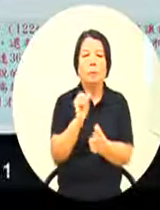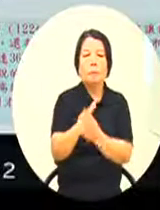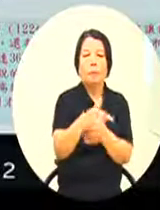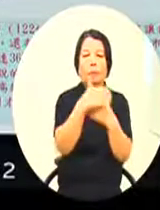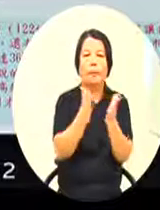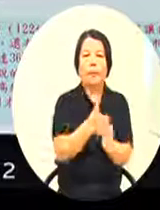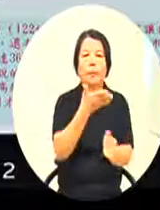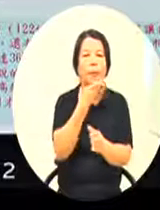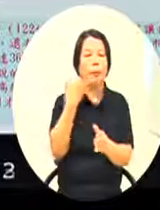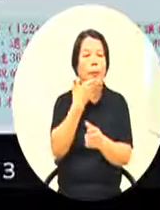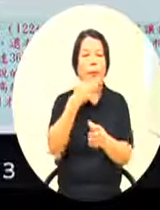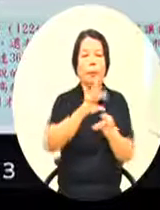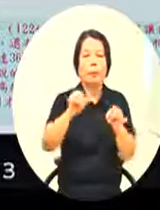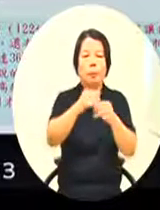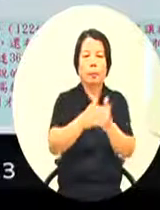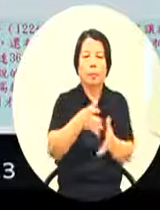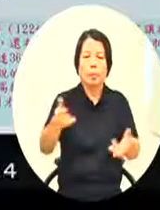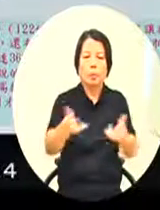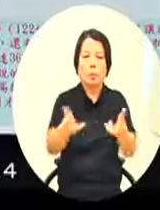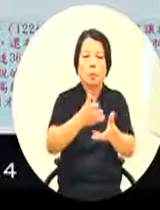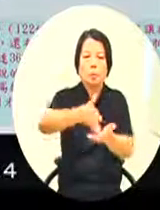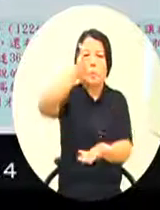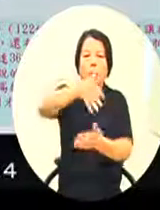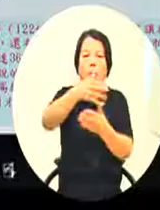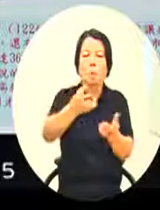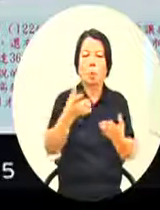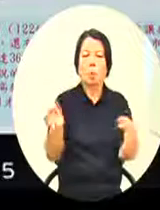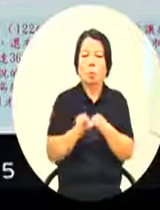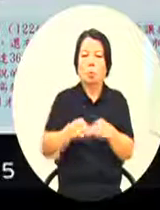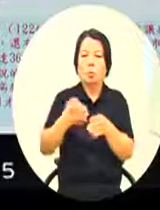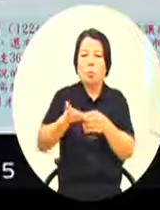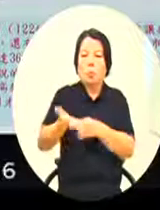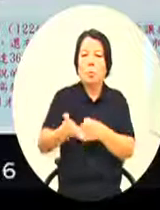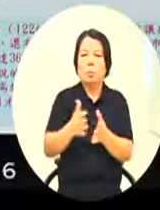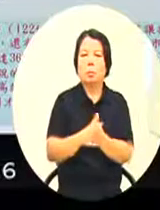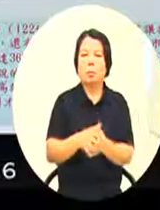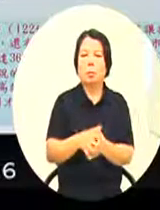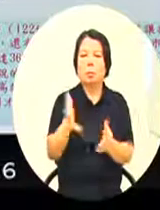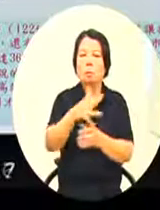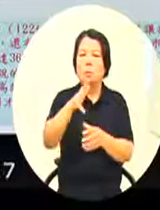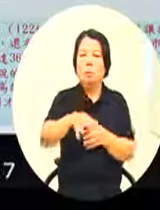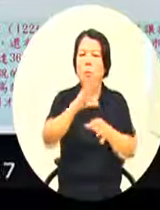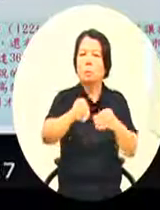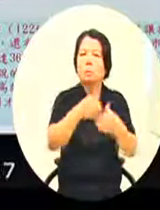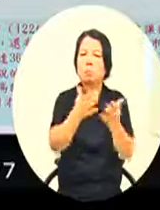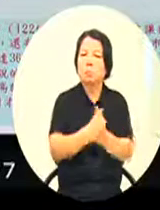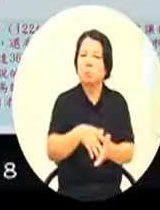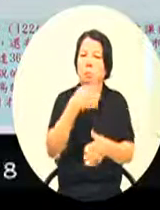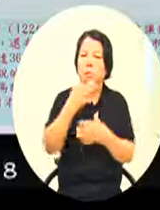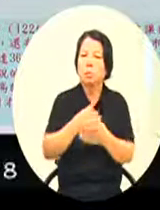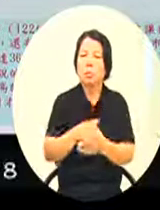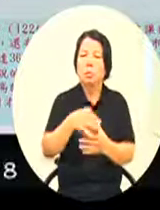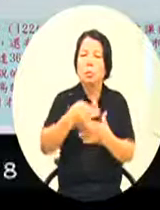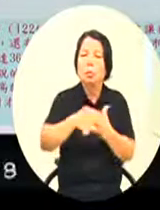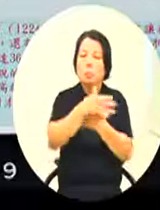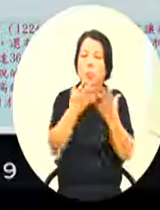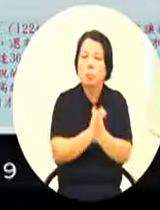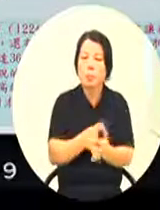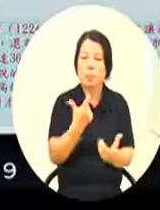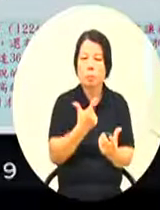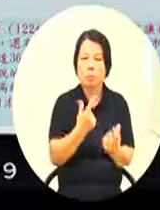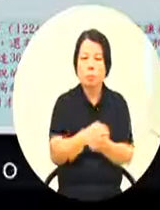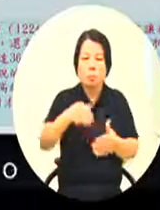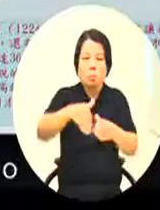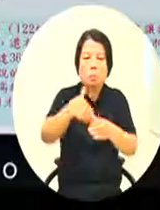起起的管好，咱高雄市民，咱高雄市民敢真正欠这8000万吗？伊更不是给咱8000万，阁是给咱一个壳。